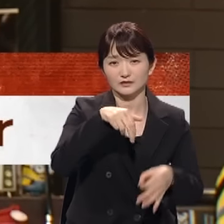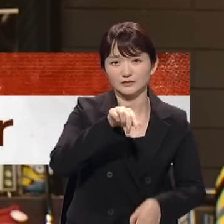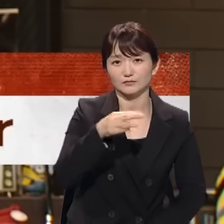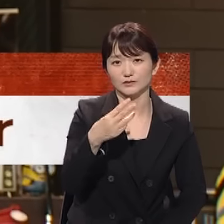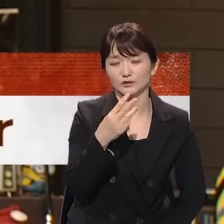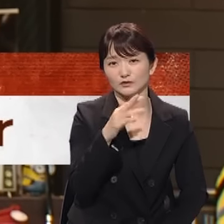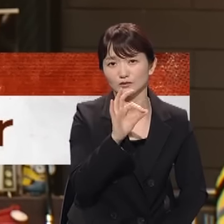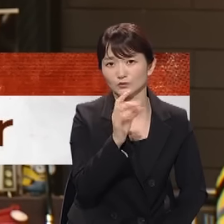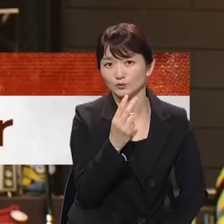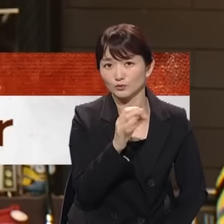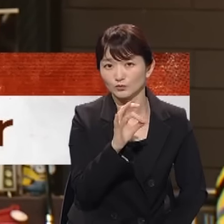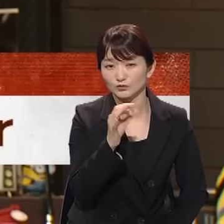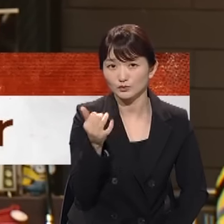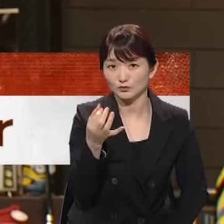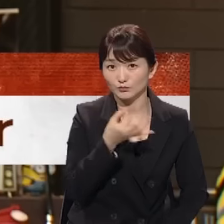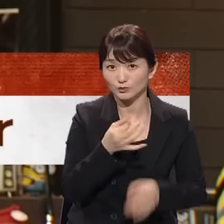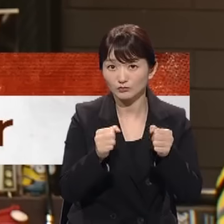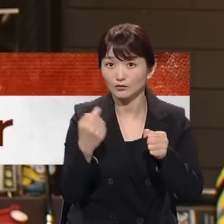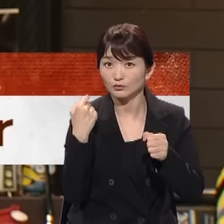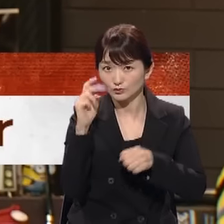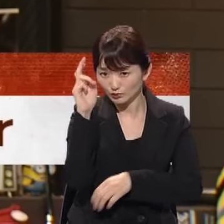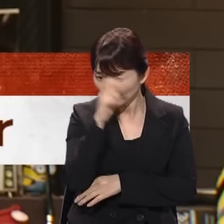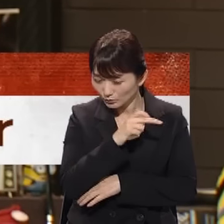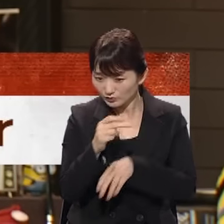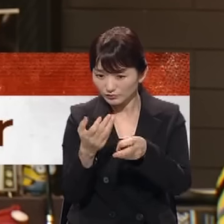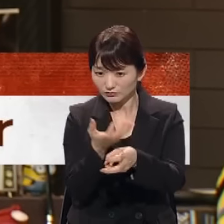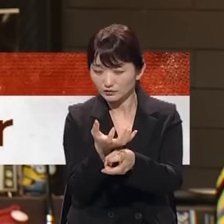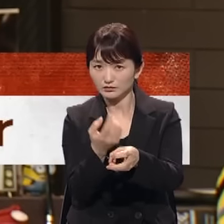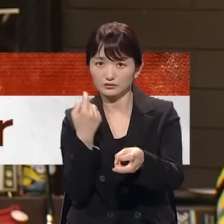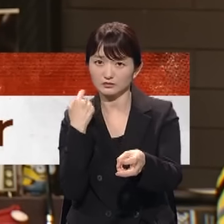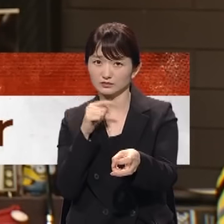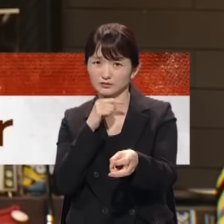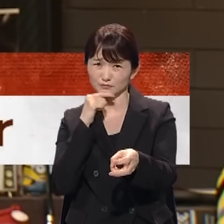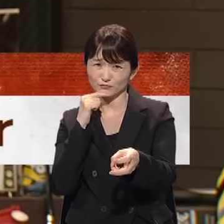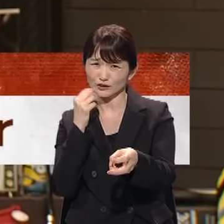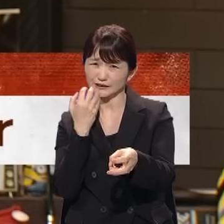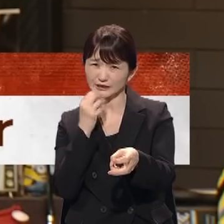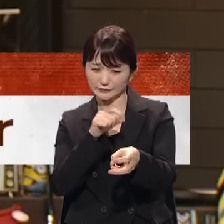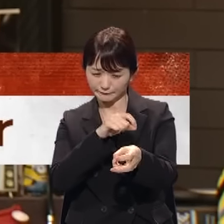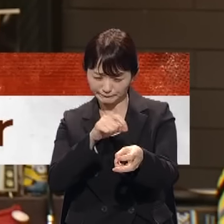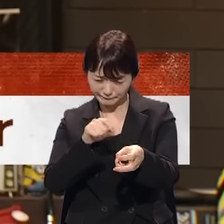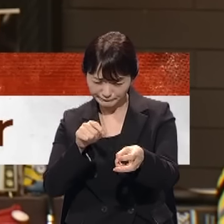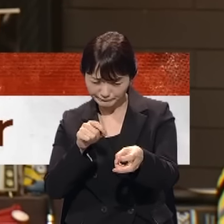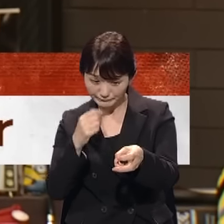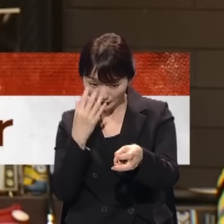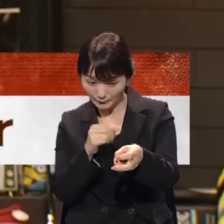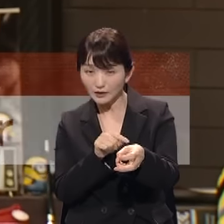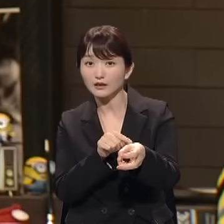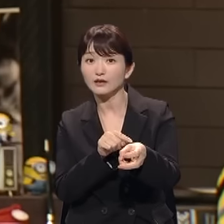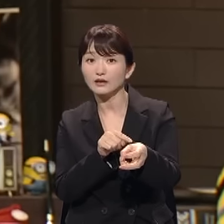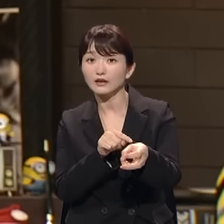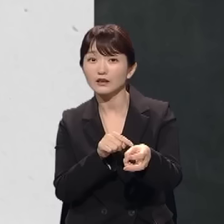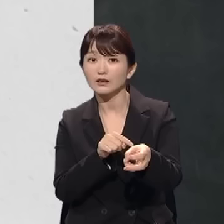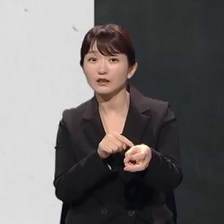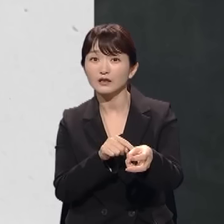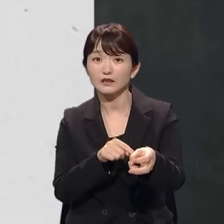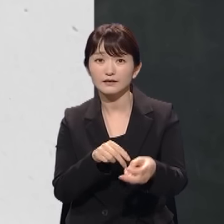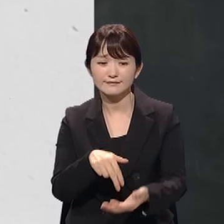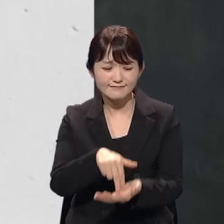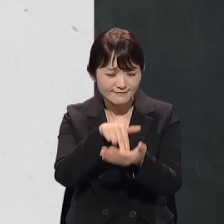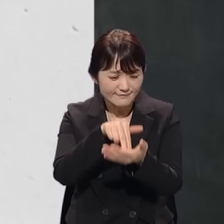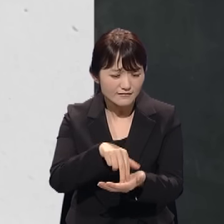보고 계시죠? 어제 오전 차량 뒤편에 붉은 매직으로 쓰인 문구를 하나 발견하셨답니다. 야,